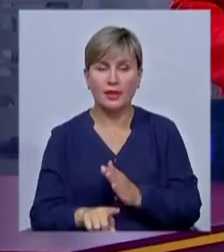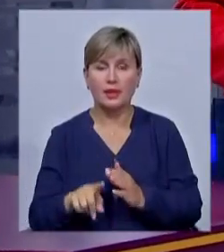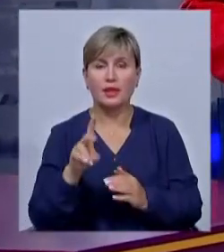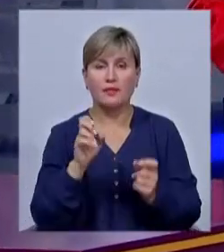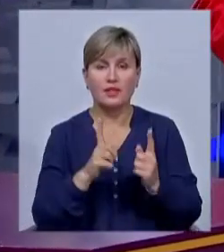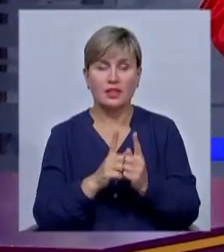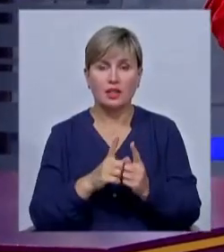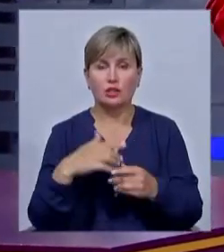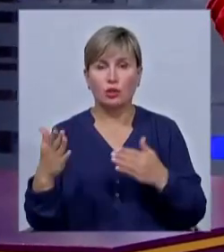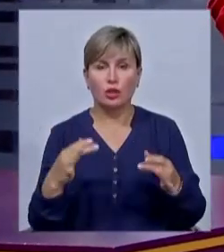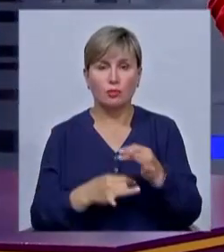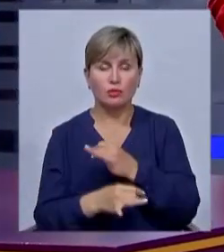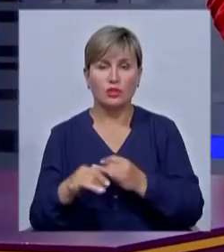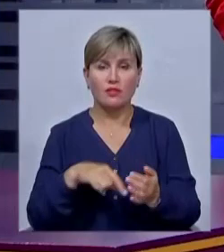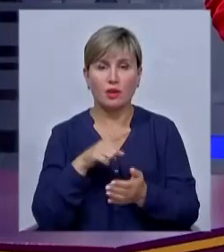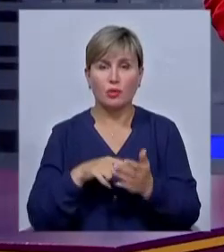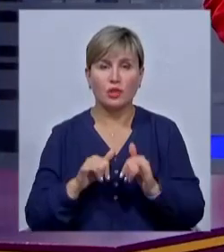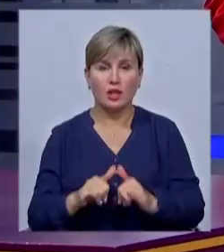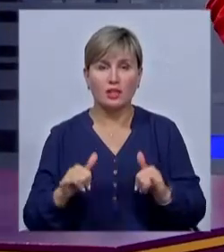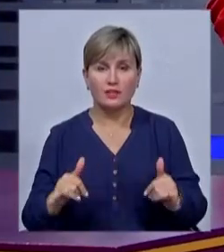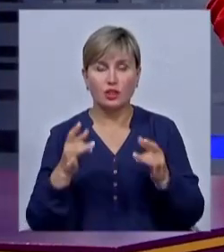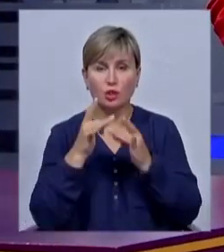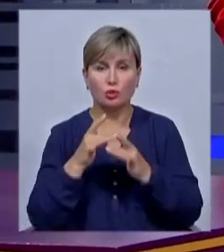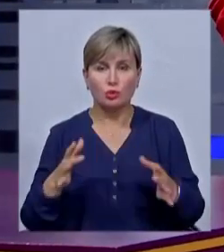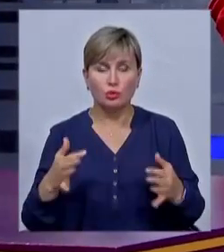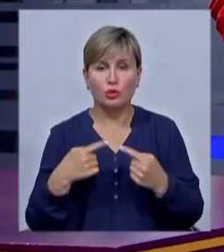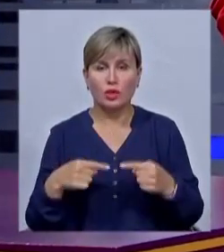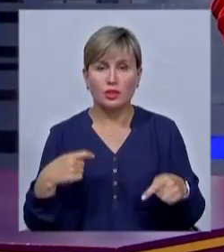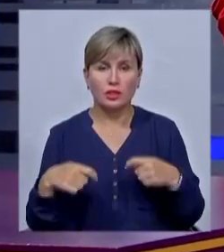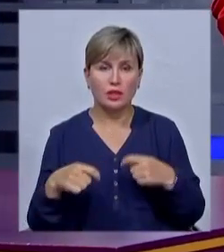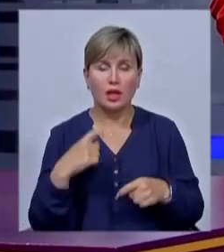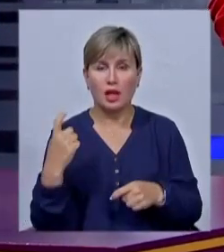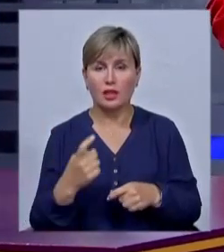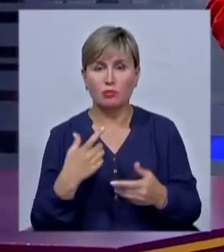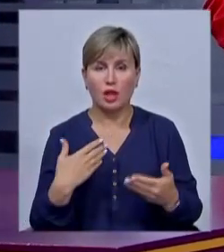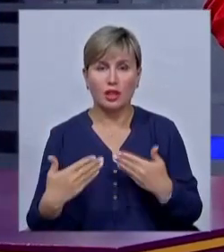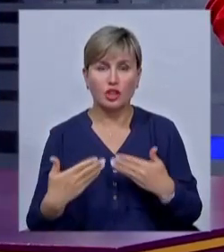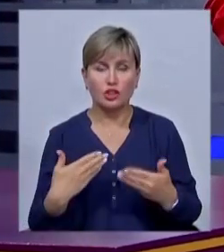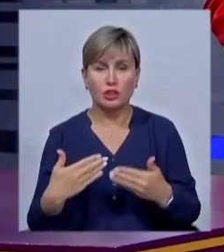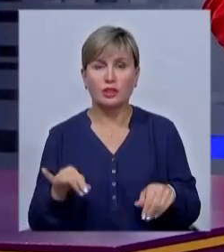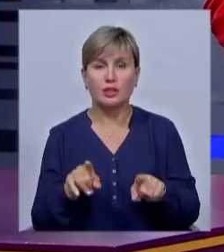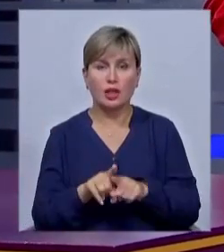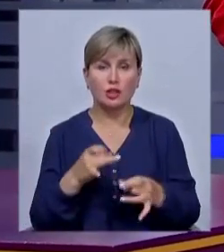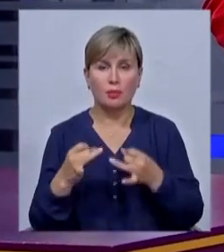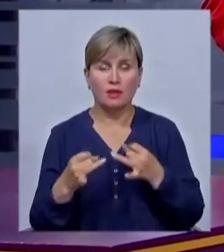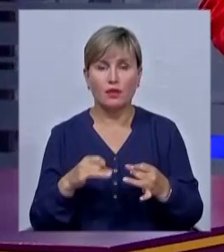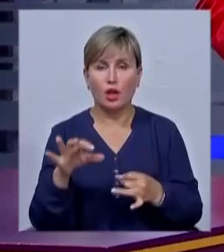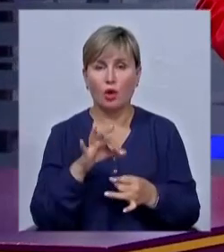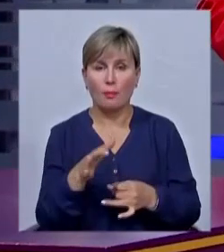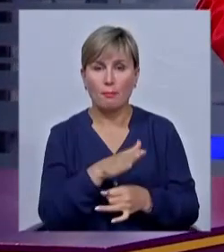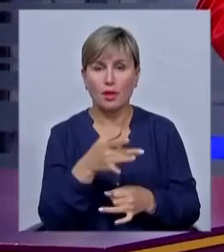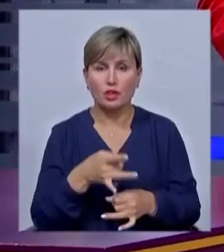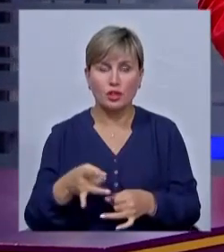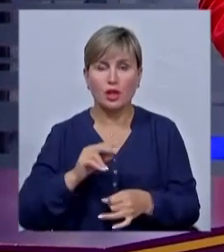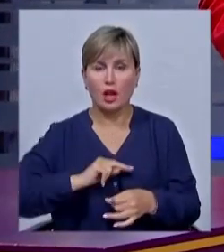встрече стороны обсудили вопросы развития культур на гуманитарных и торгово-экономических отношений также поговорили о межрегиональном